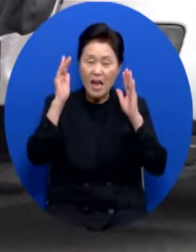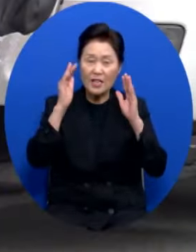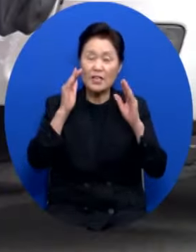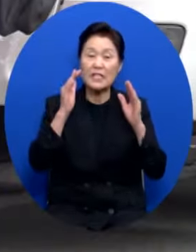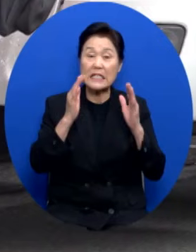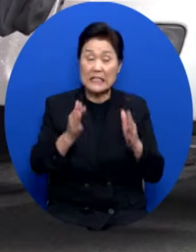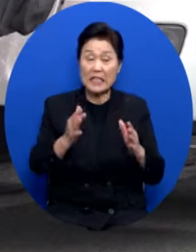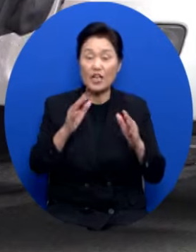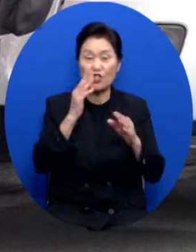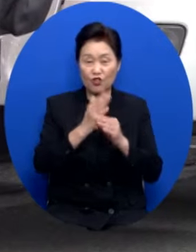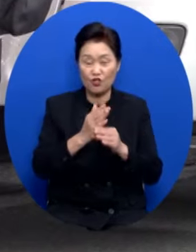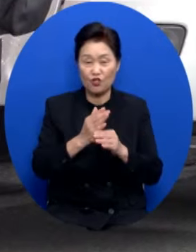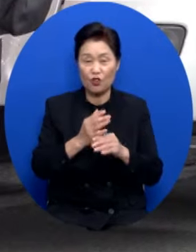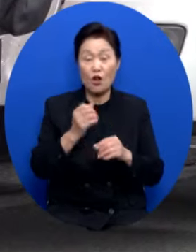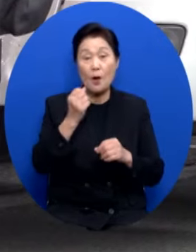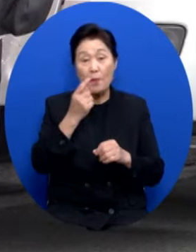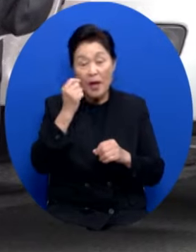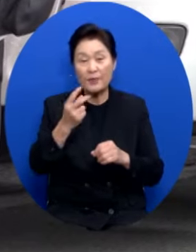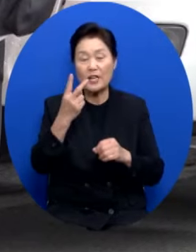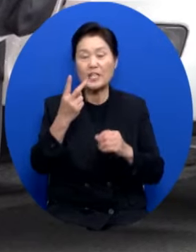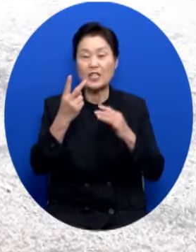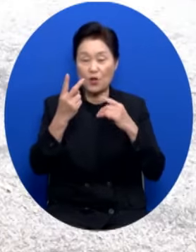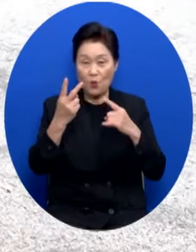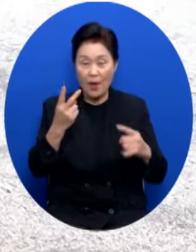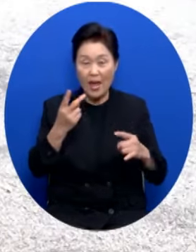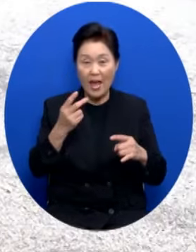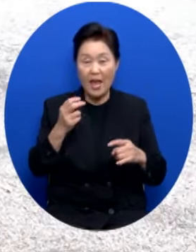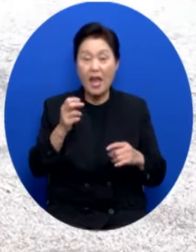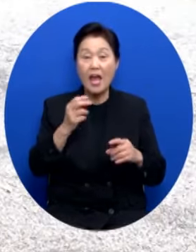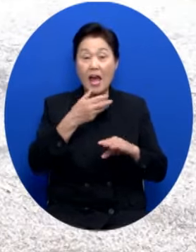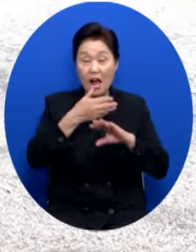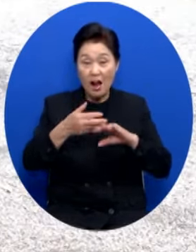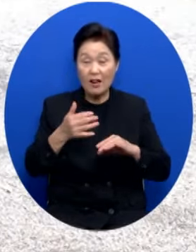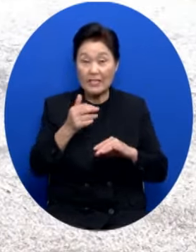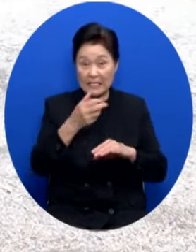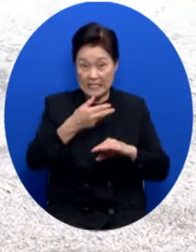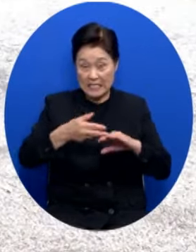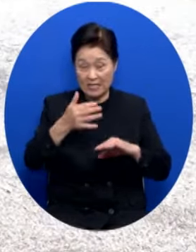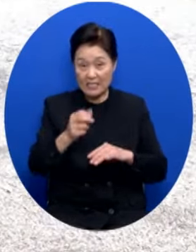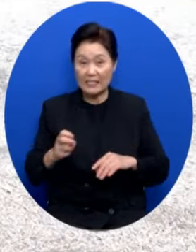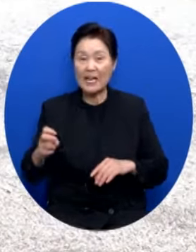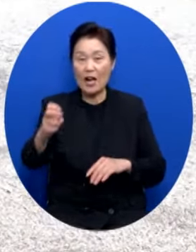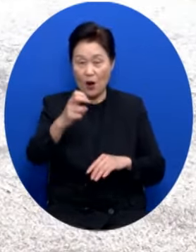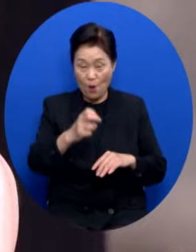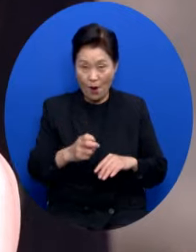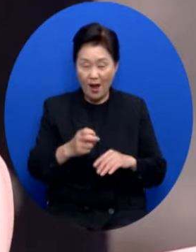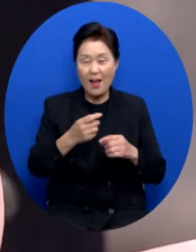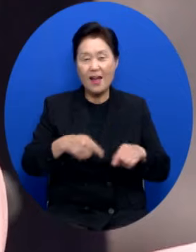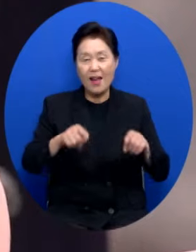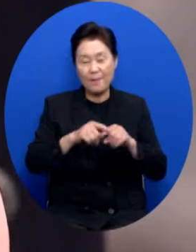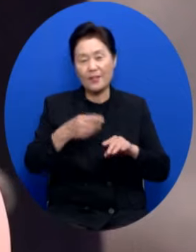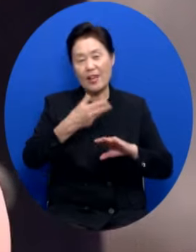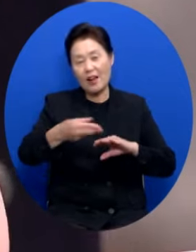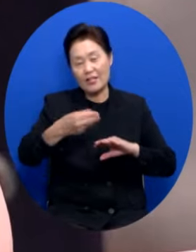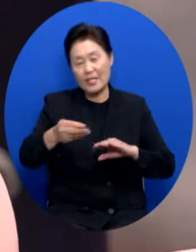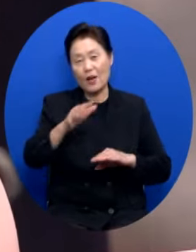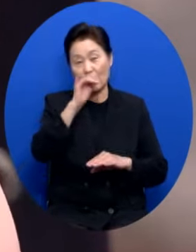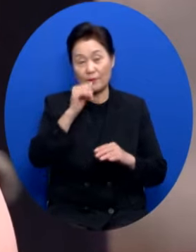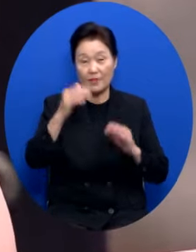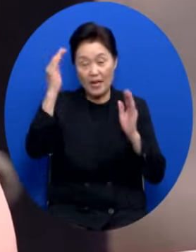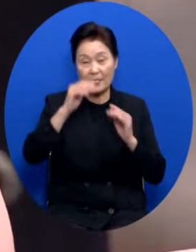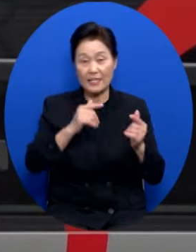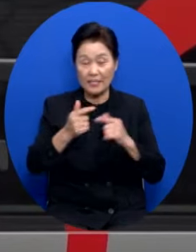이틀씩 헌혈차가 방문해 대학 중앙동아리인 RCY와 함께 헌혈과 헌혈 동료 활동을 진행하고 있습니다.